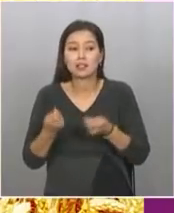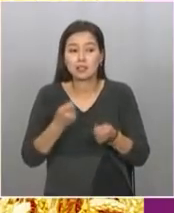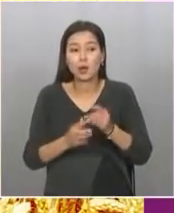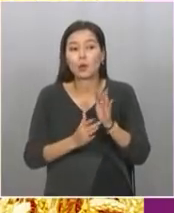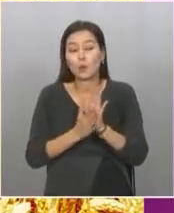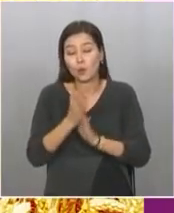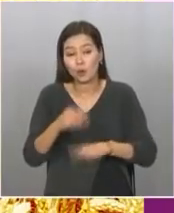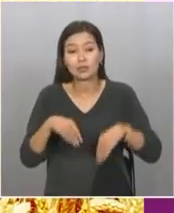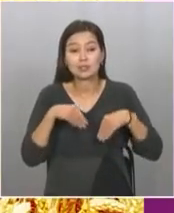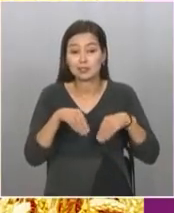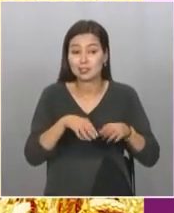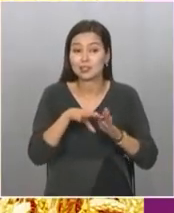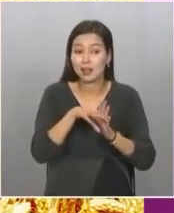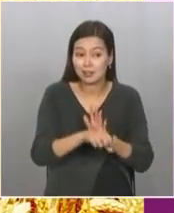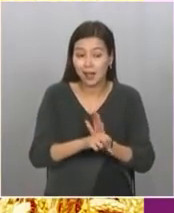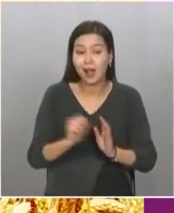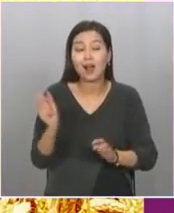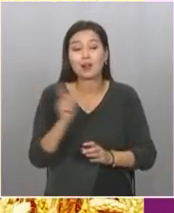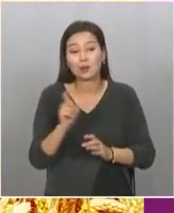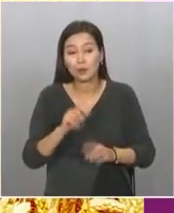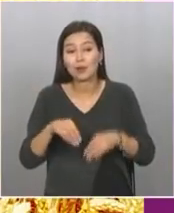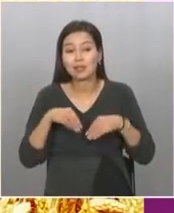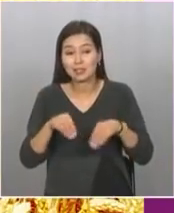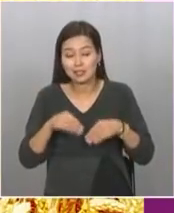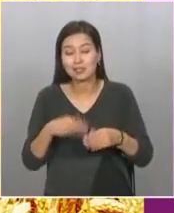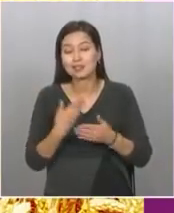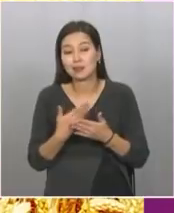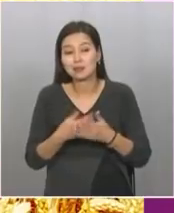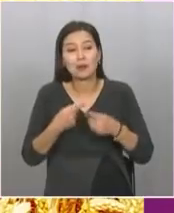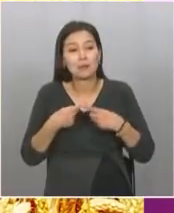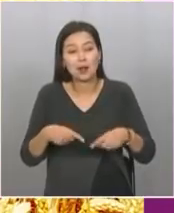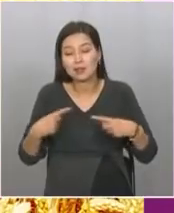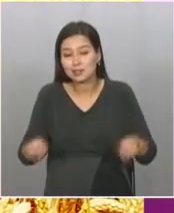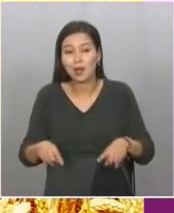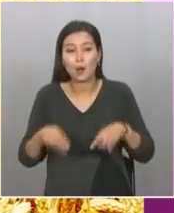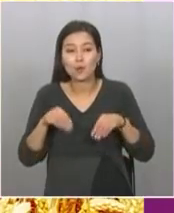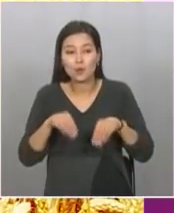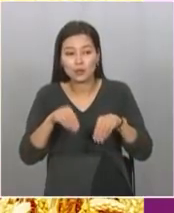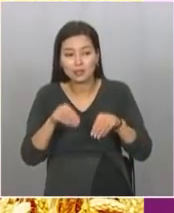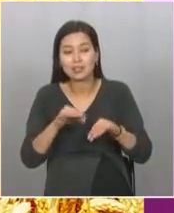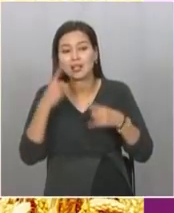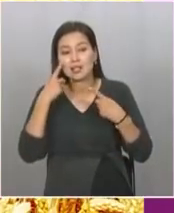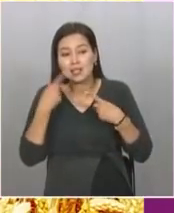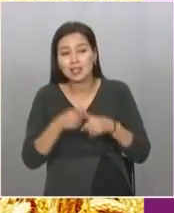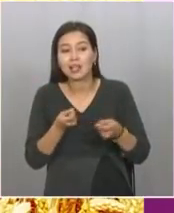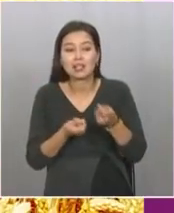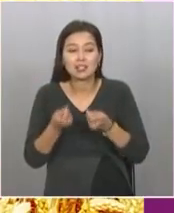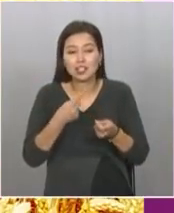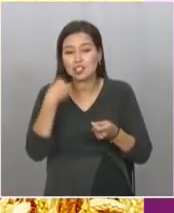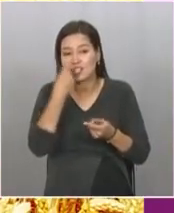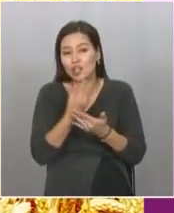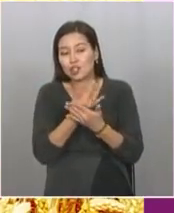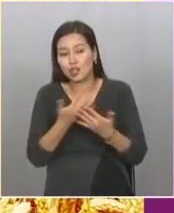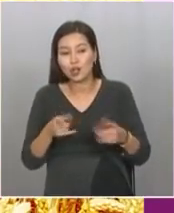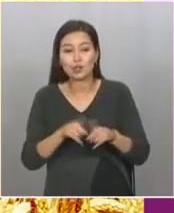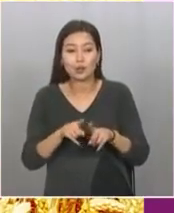өсіретін егістік жатады. Ал көк егіске бақша өнімдері мен техникалық дақылдардың жекелеген